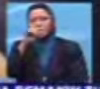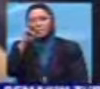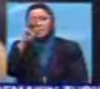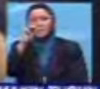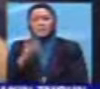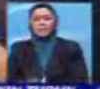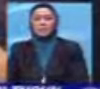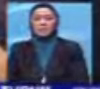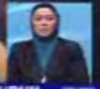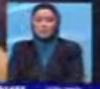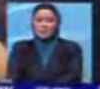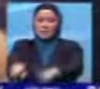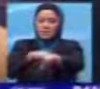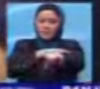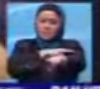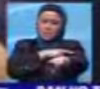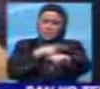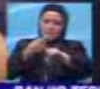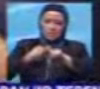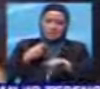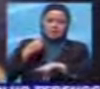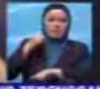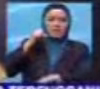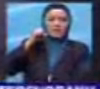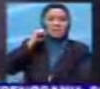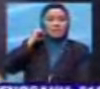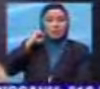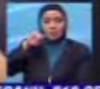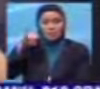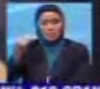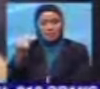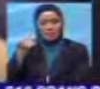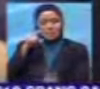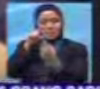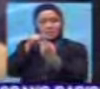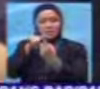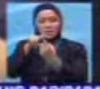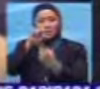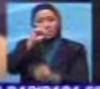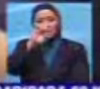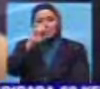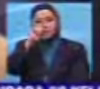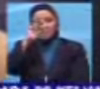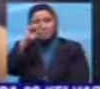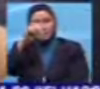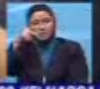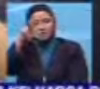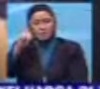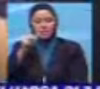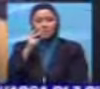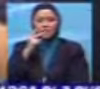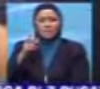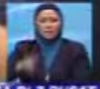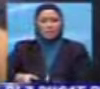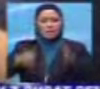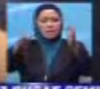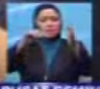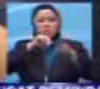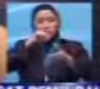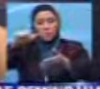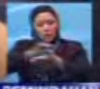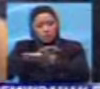Sepanjang perjalanan kami bermula dari Subang Jaya ke Pantai Redang Sekincana, saya dapati bahawa jalan tak begitu rata.